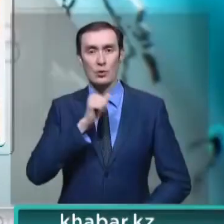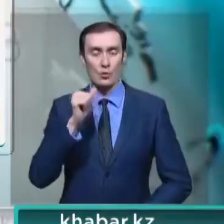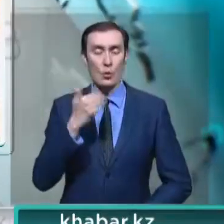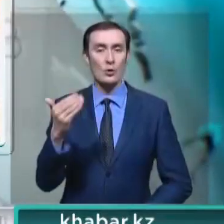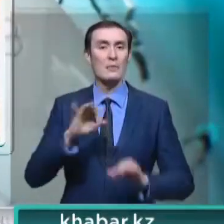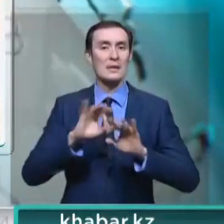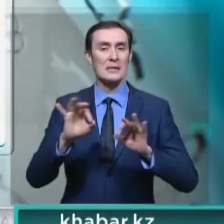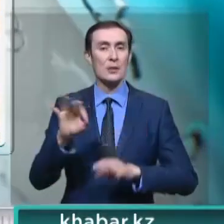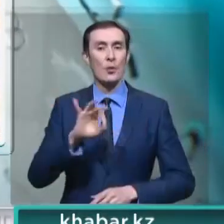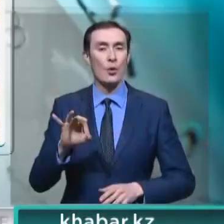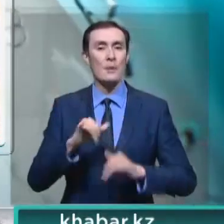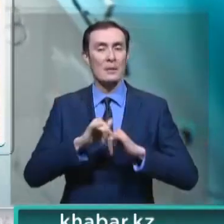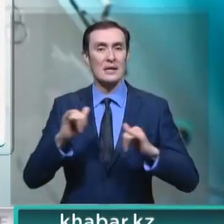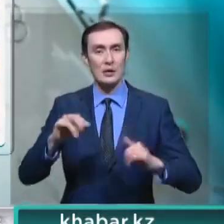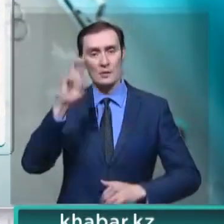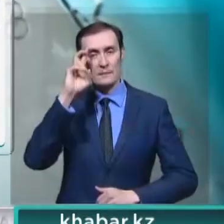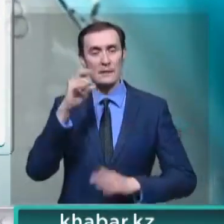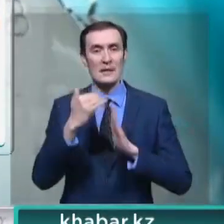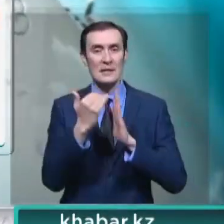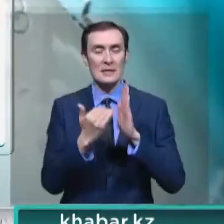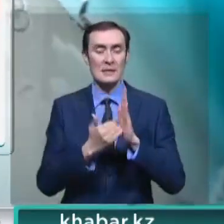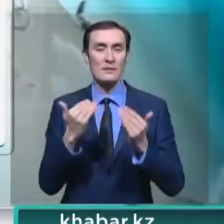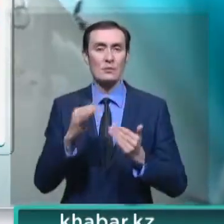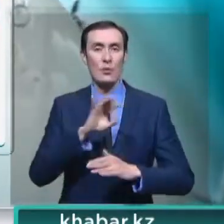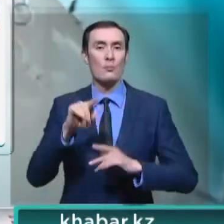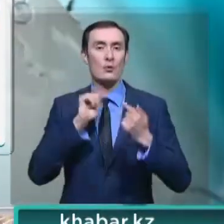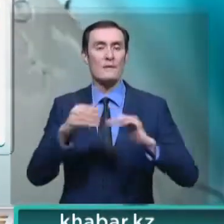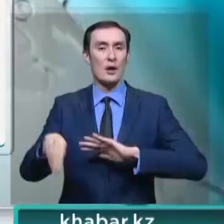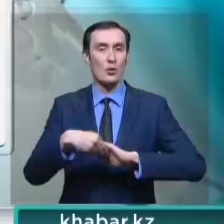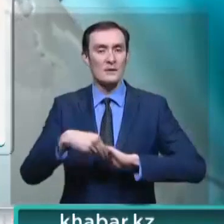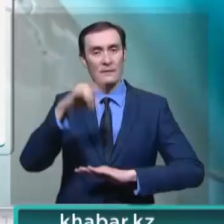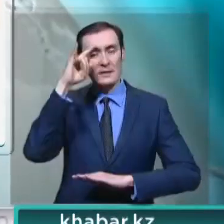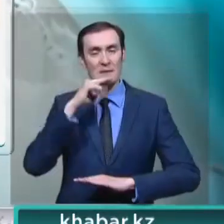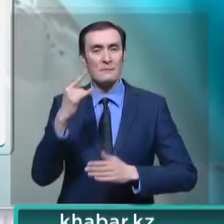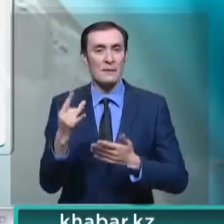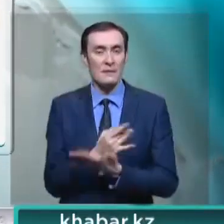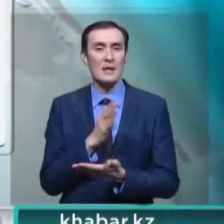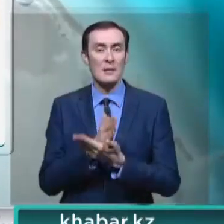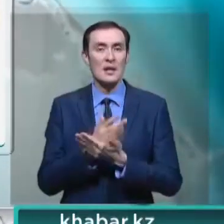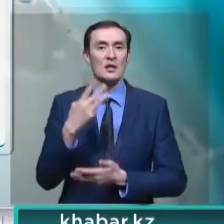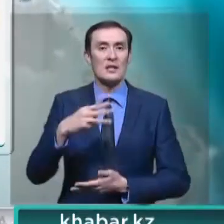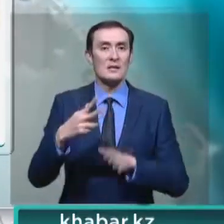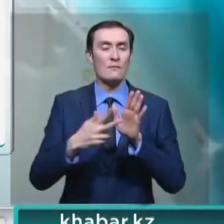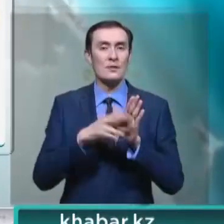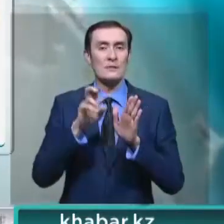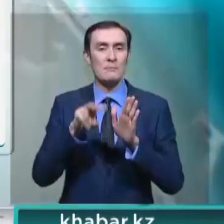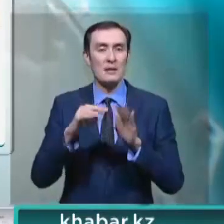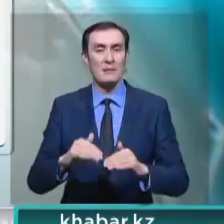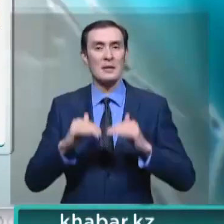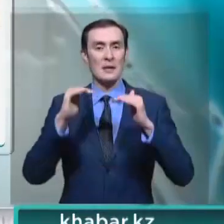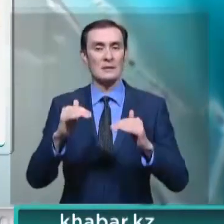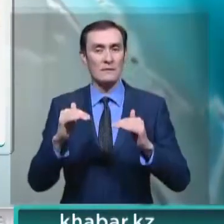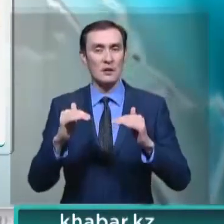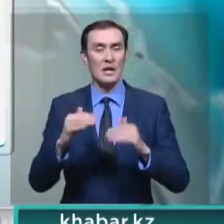Он рассказал о прогрессе страны в индексе восприятия коррупции. Казахстан впервые набрал 38 баллов и переместился